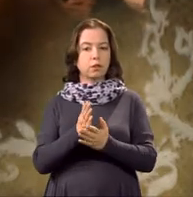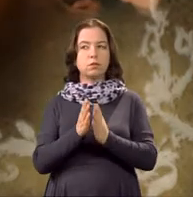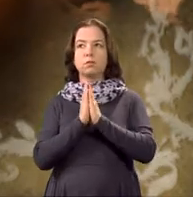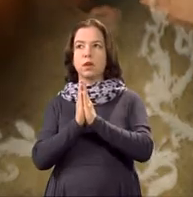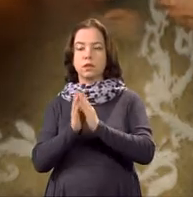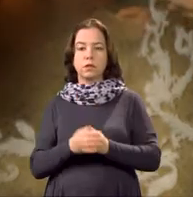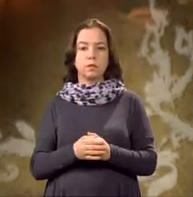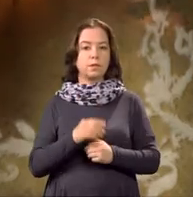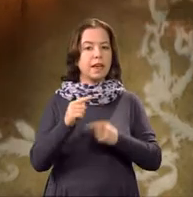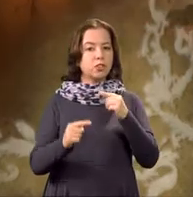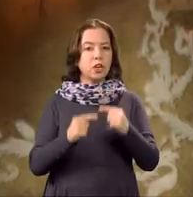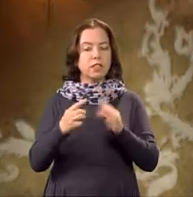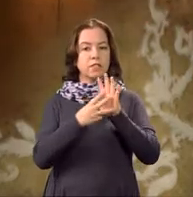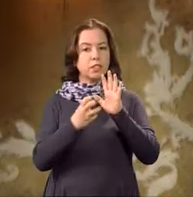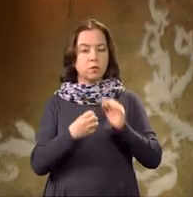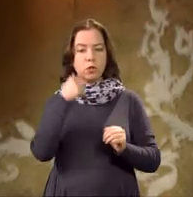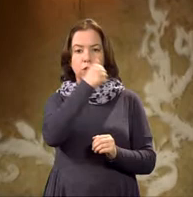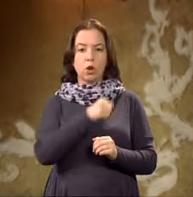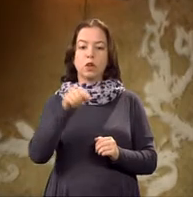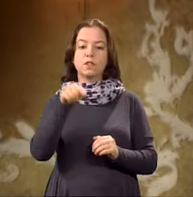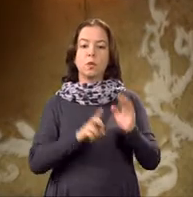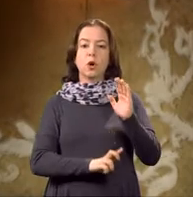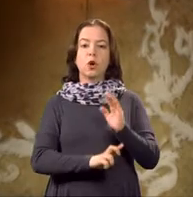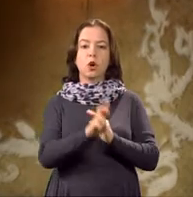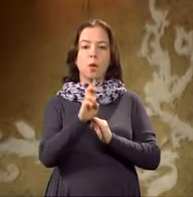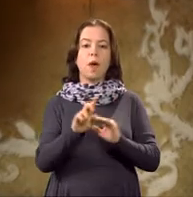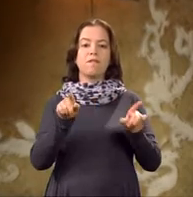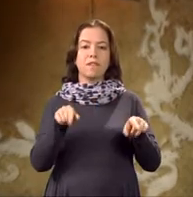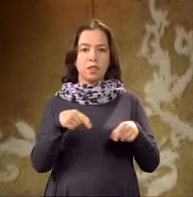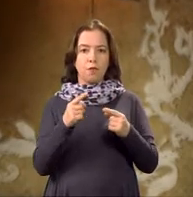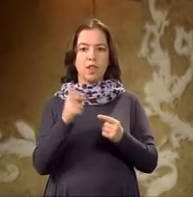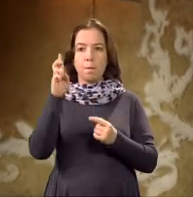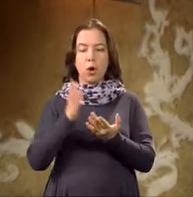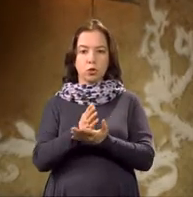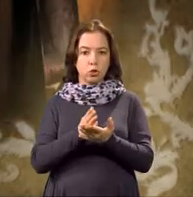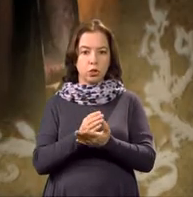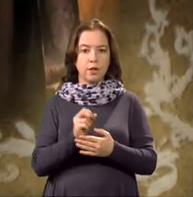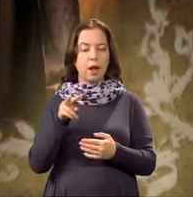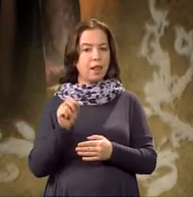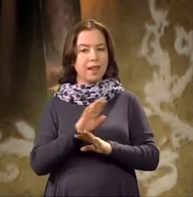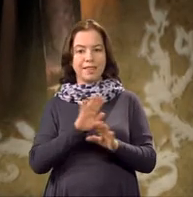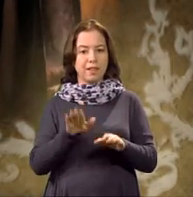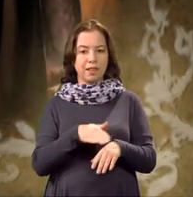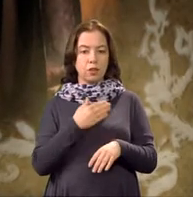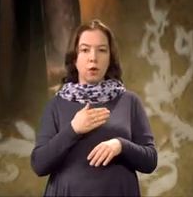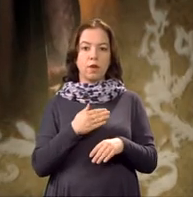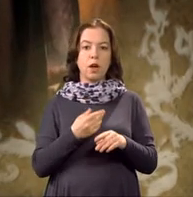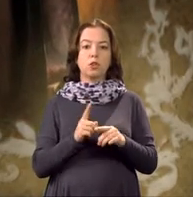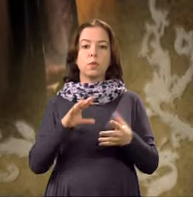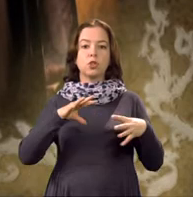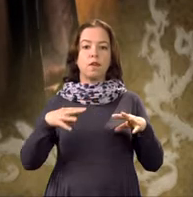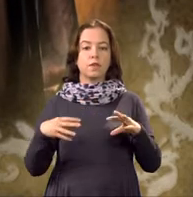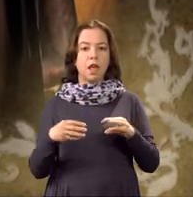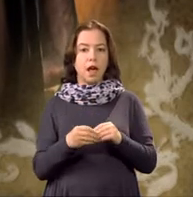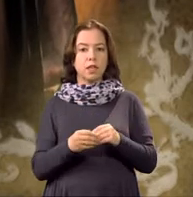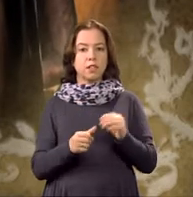Через 800 років у цьому храмі відновили богослужіння. Але ненадовго, бо внаслідок